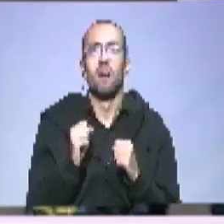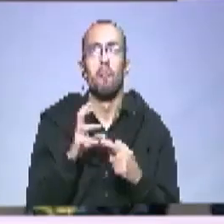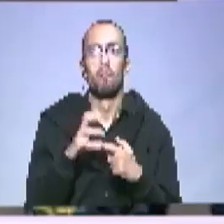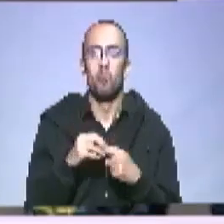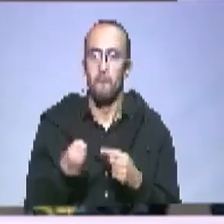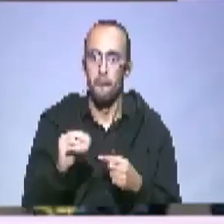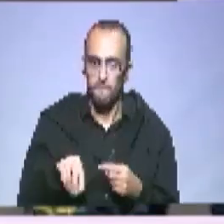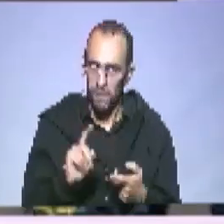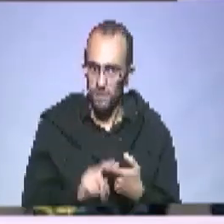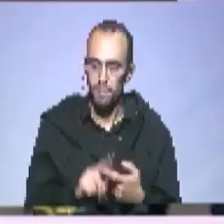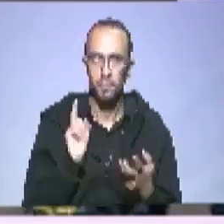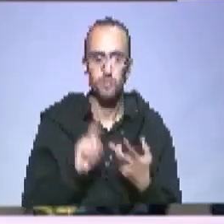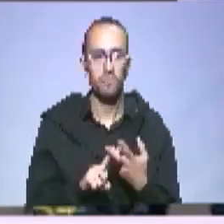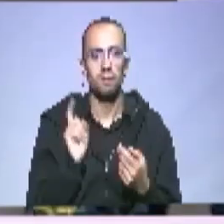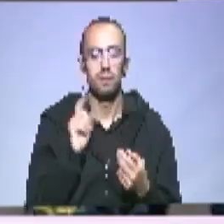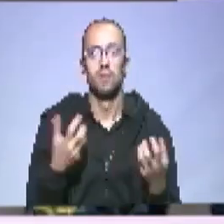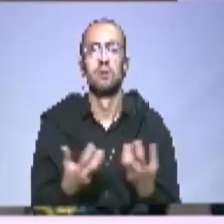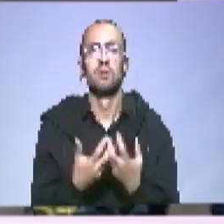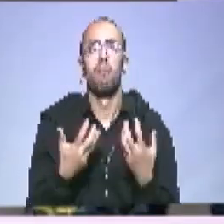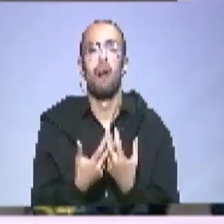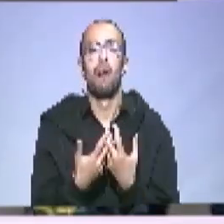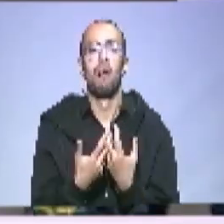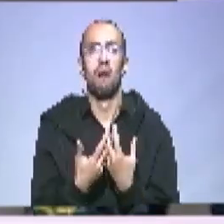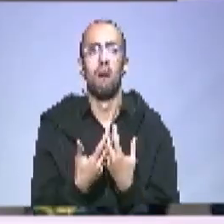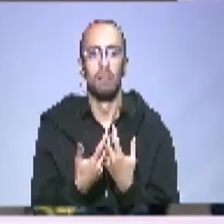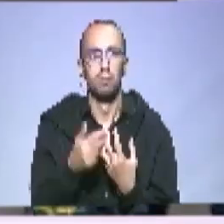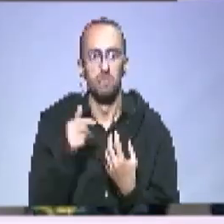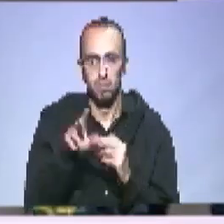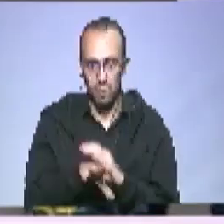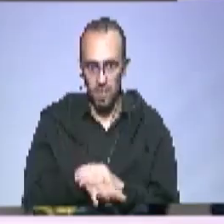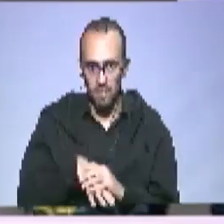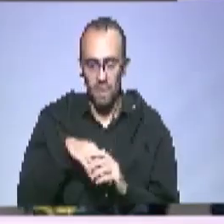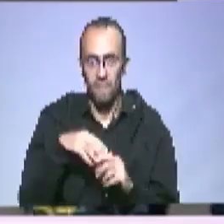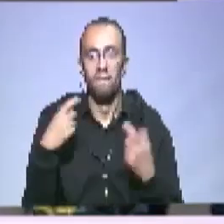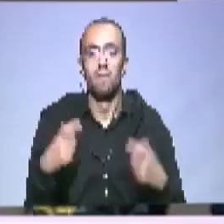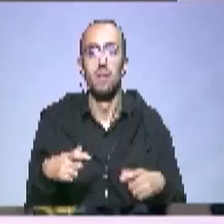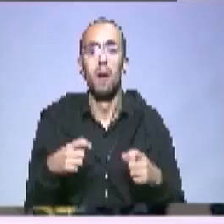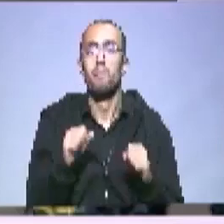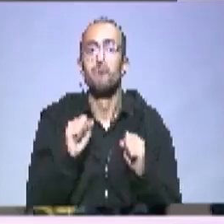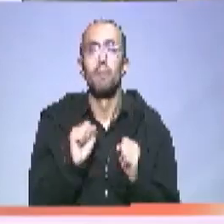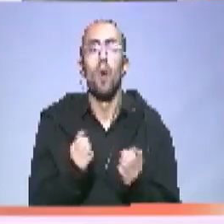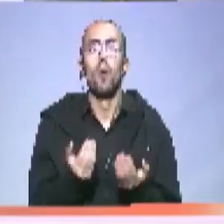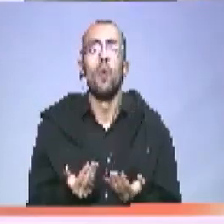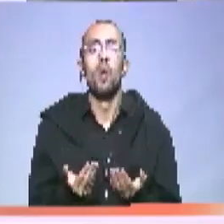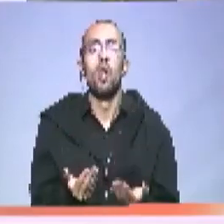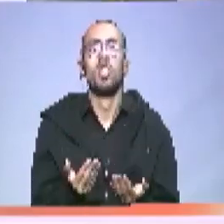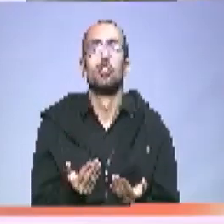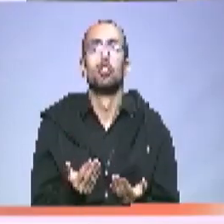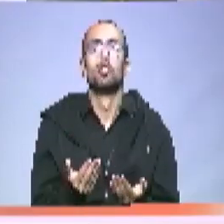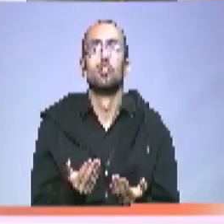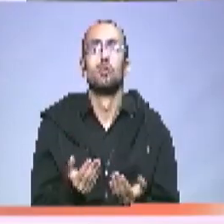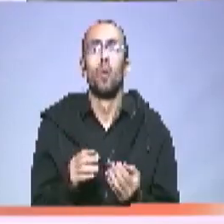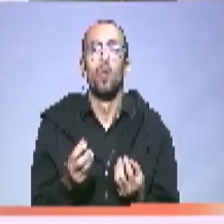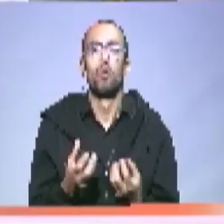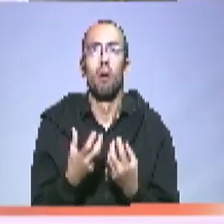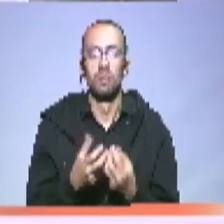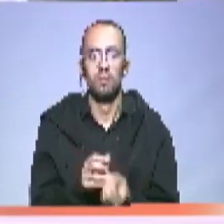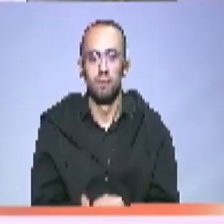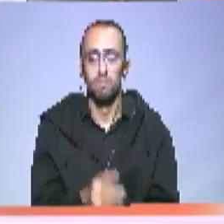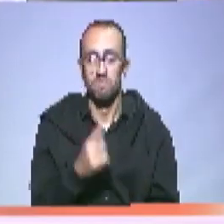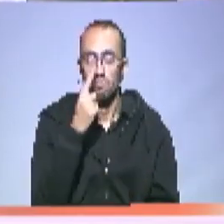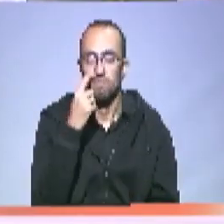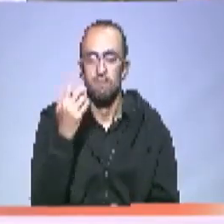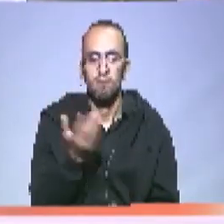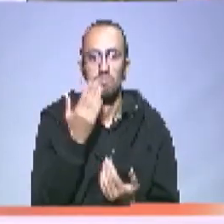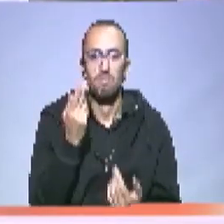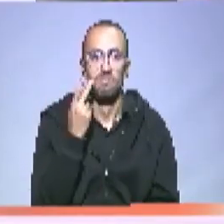وعملنا سلطة الكولوسلو. دلوقتي بيعمل الشيف فطيرة الجلاش بالخضار. شايفة الريحة بقى